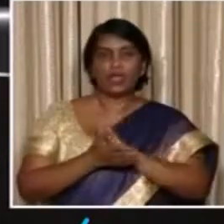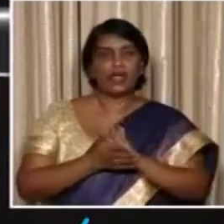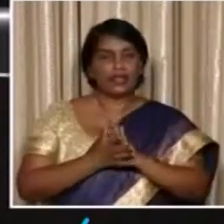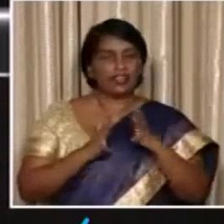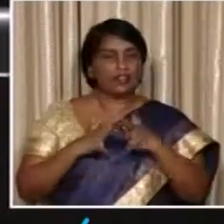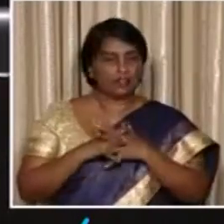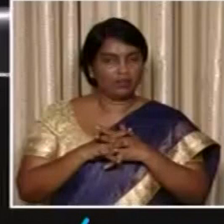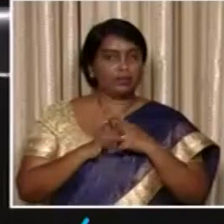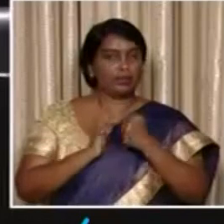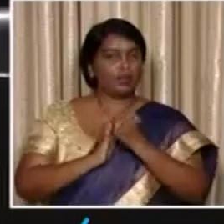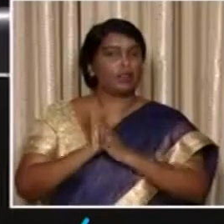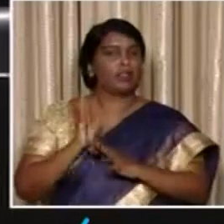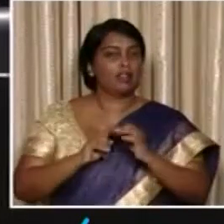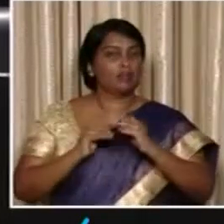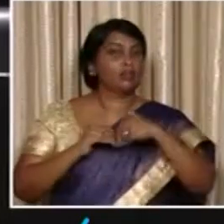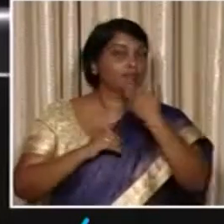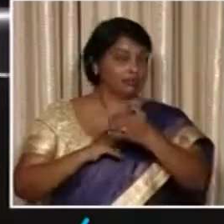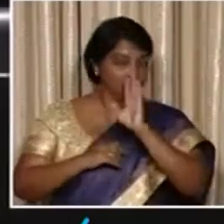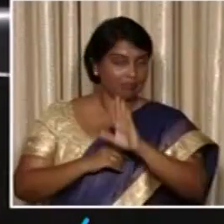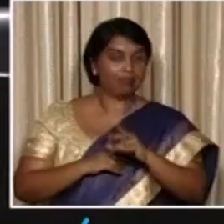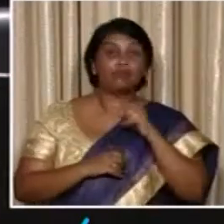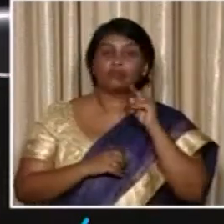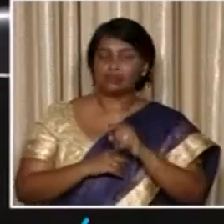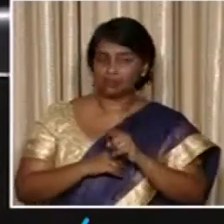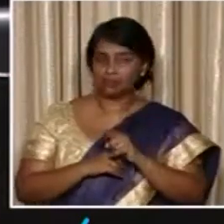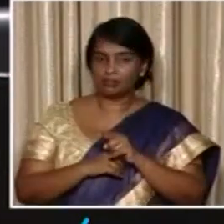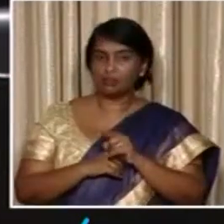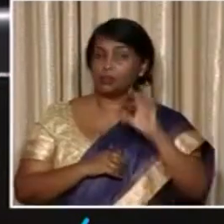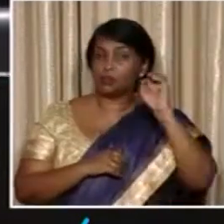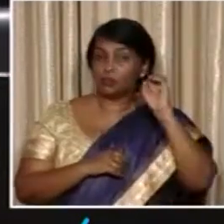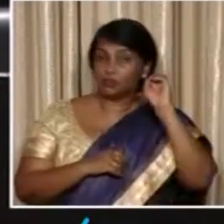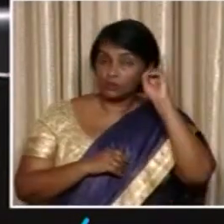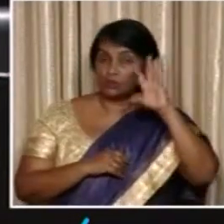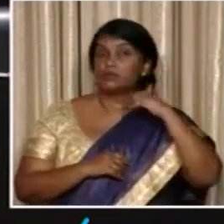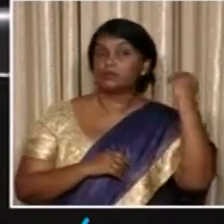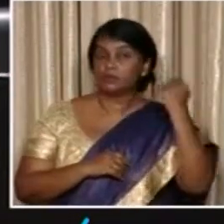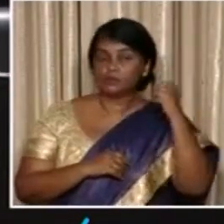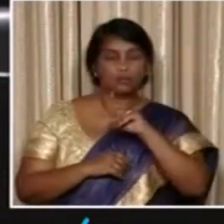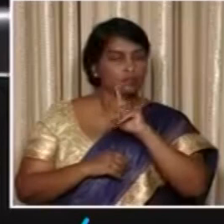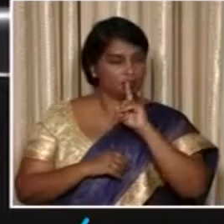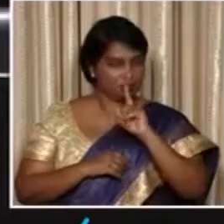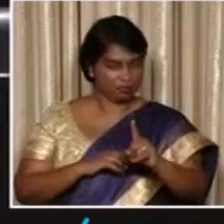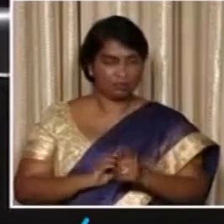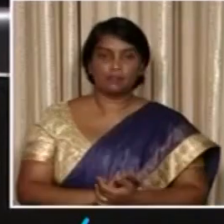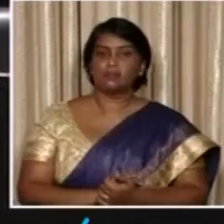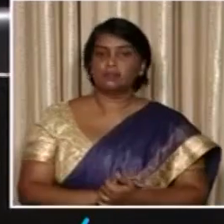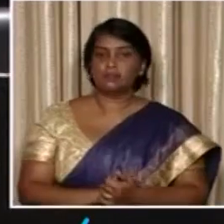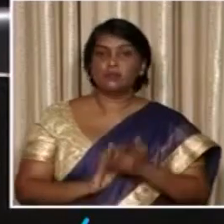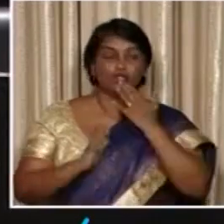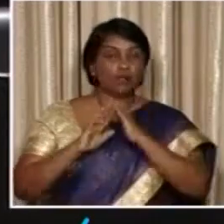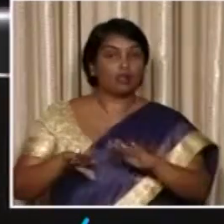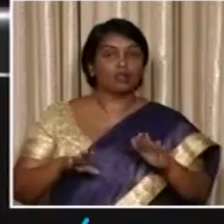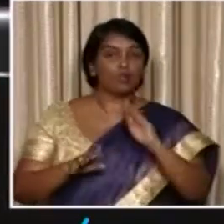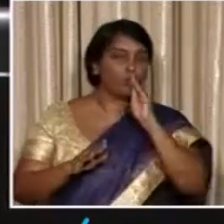විතරන ගරු මන්ත්‍රීතුමා එහා පැත්තේ හිටපු එතුමා උදේ කතා කරනකොට එතුමා ඒ කතාවේදී කිව්වා පාසල්